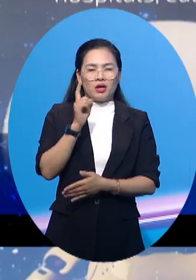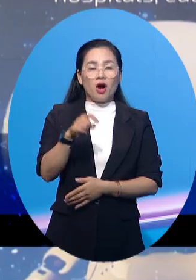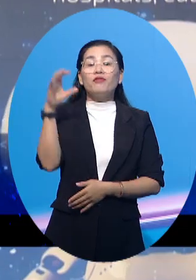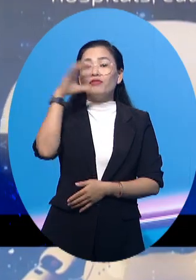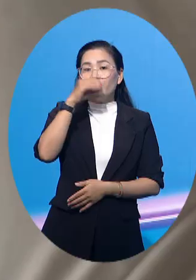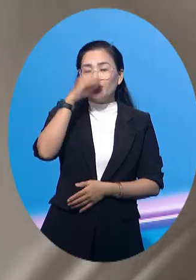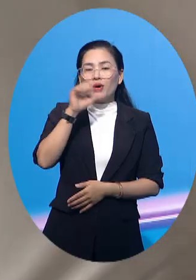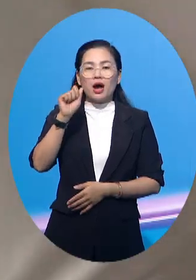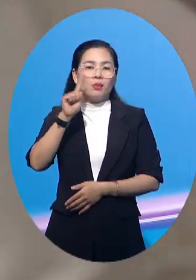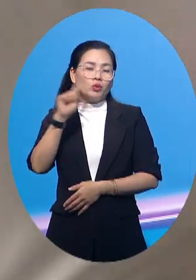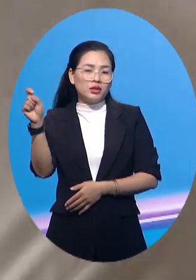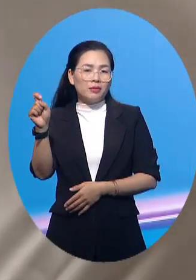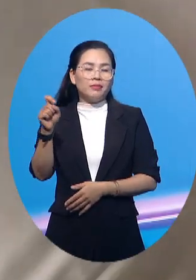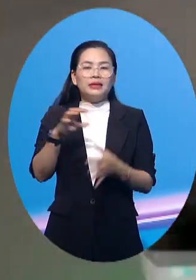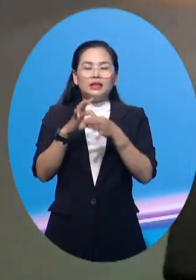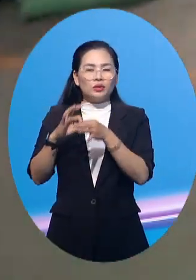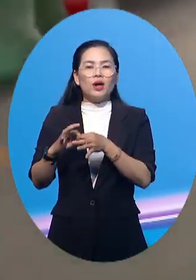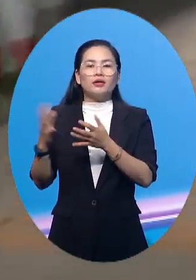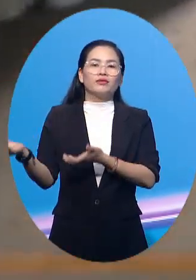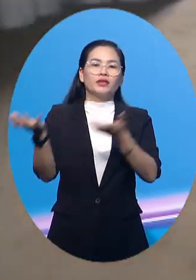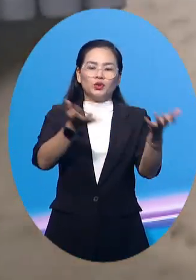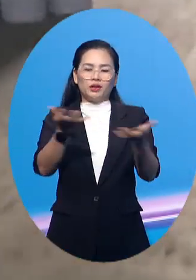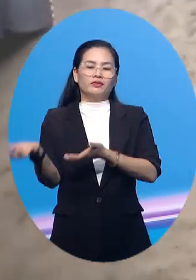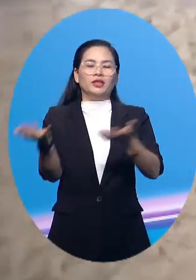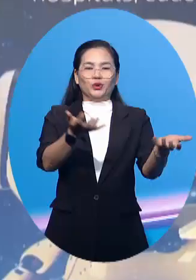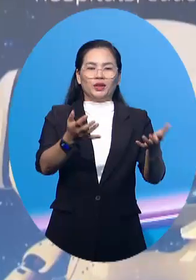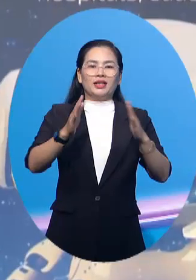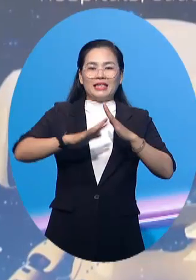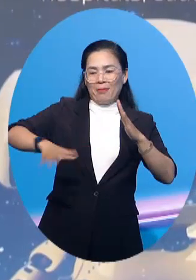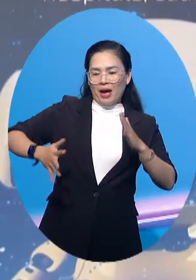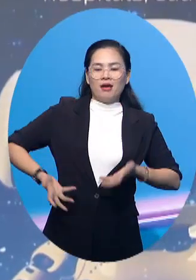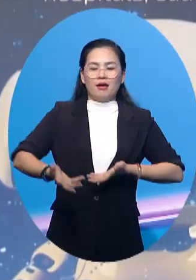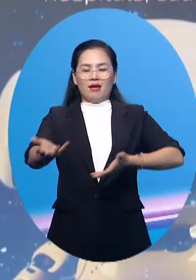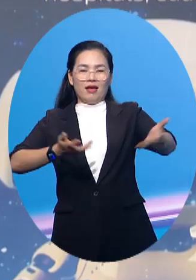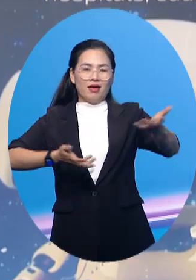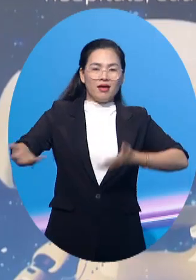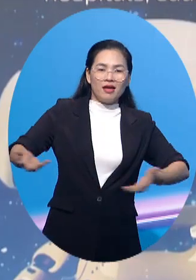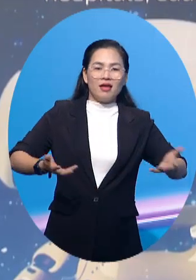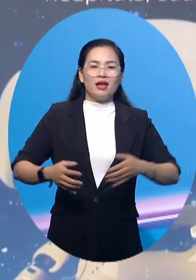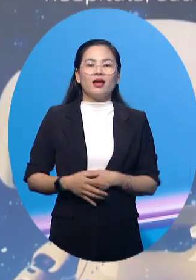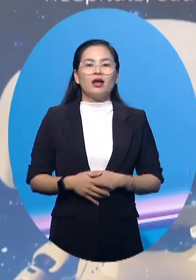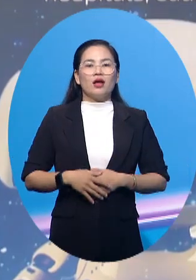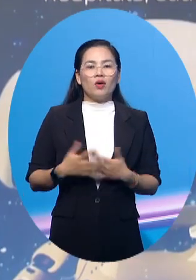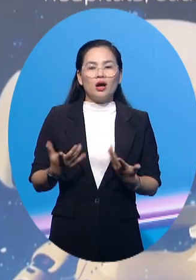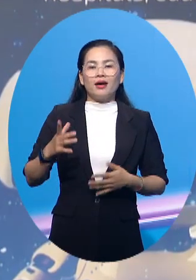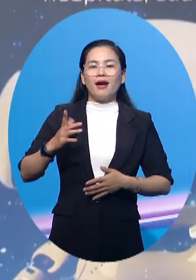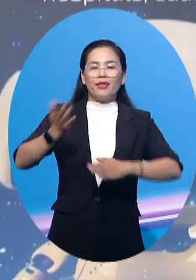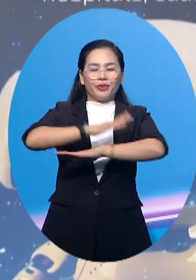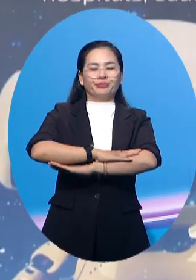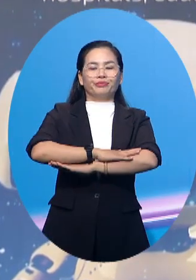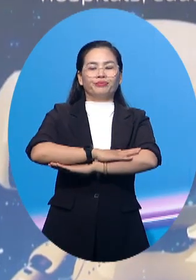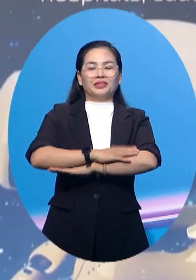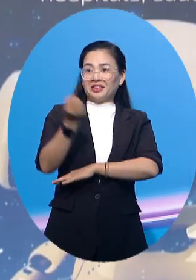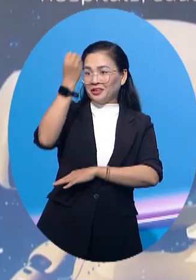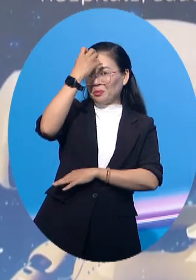là A100 là chuyên để vận chuyển trong nhà máy, và đây là RoboWorld Lễ Tân, một robot rất là thông